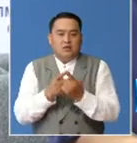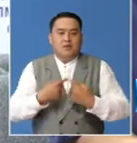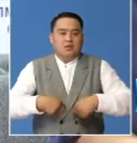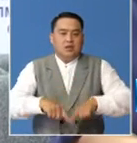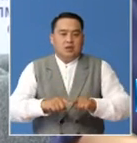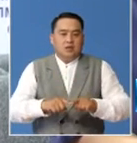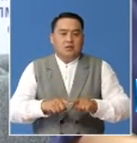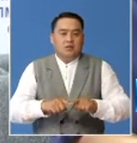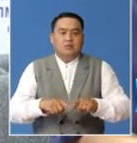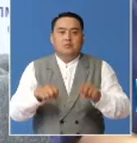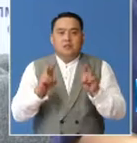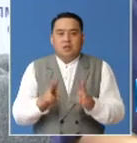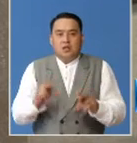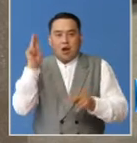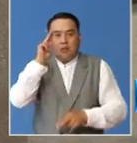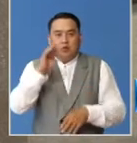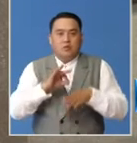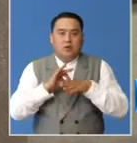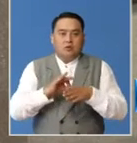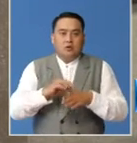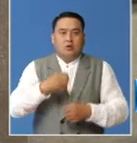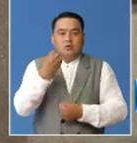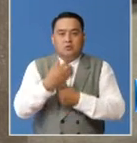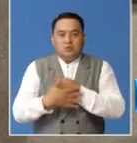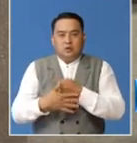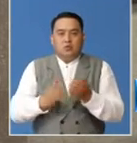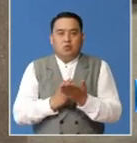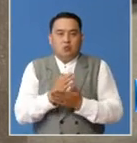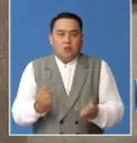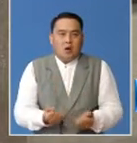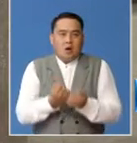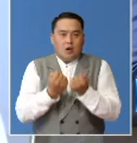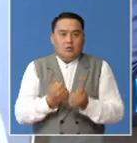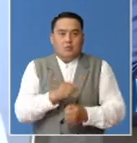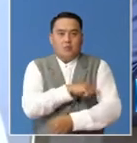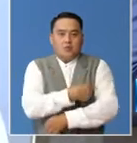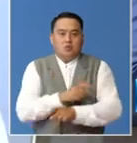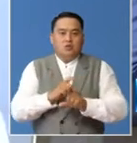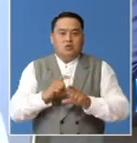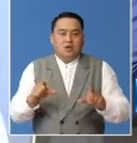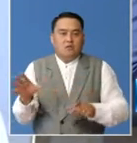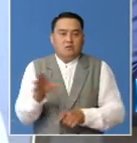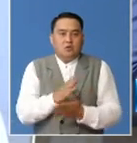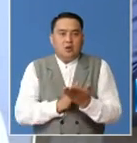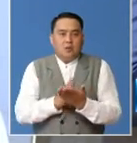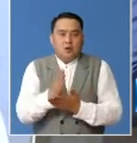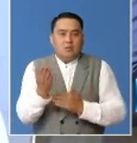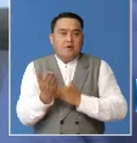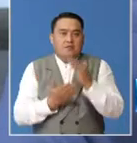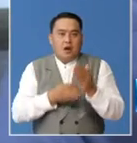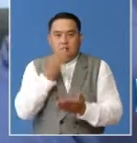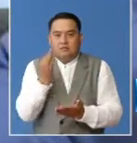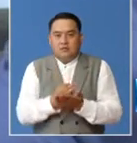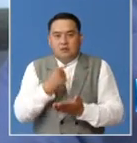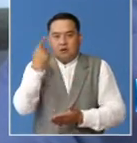организациях. Также специальное обучение прошли сотрудники колл-центра и службы поддержки пациентов медучреждений. Все это направлено на повышение